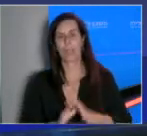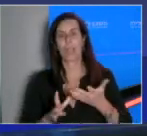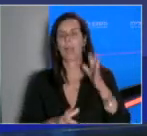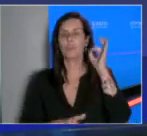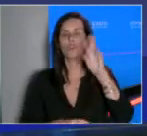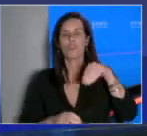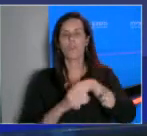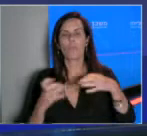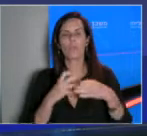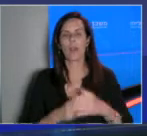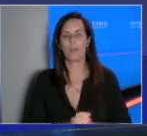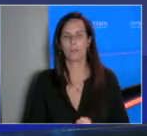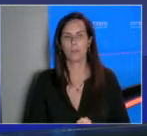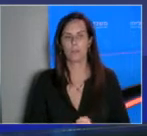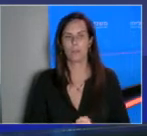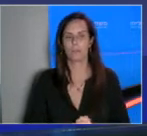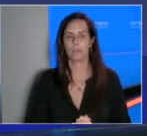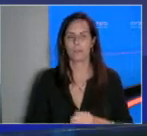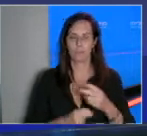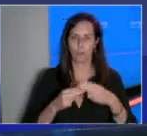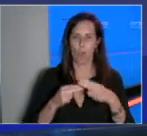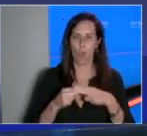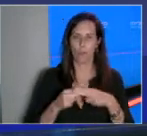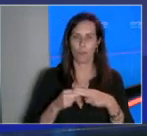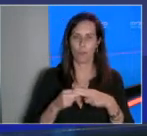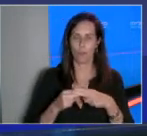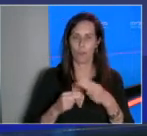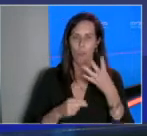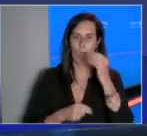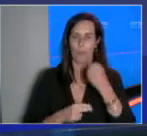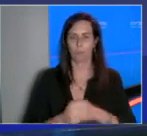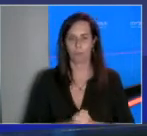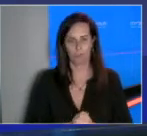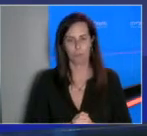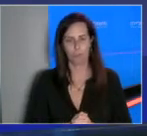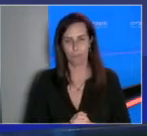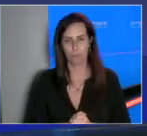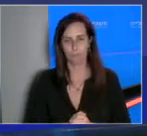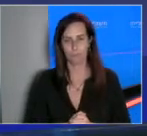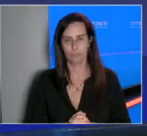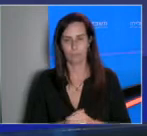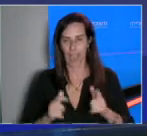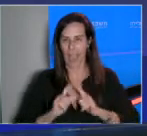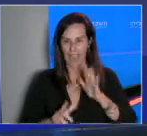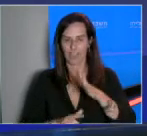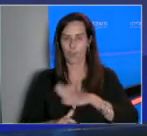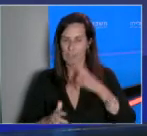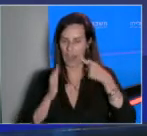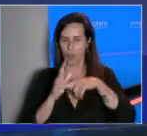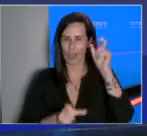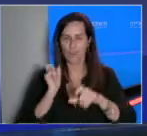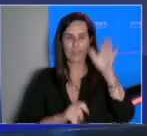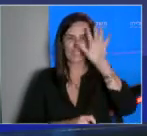נשים יש בקואופרטיב? כמעט 40. 40 נשים. 40. חכי רגע, אני רוצה להראות